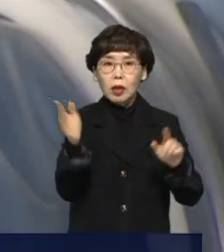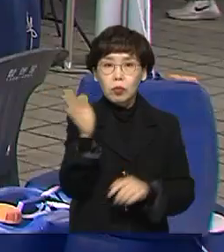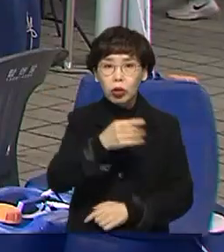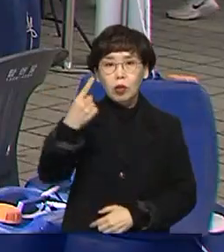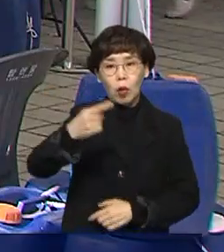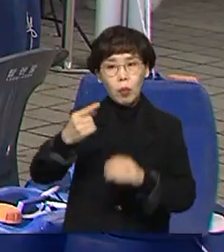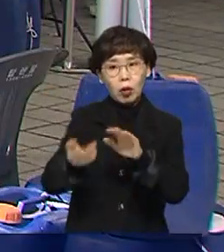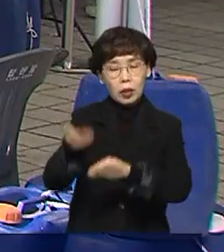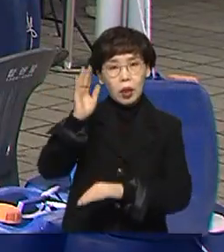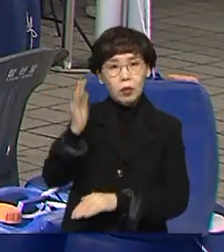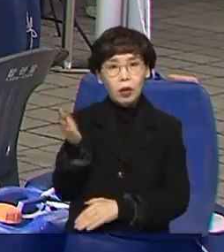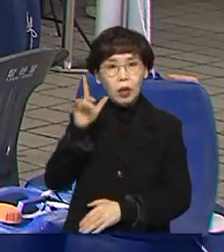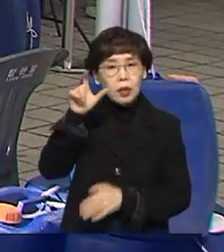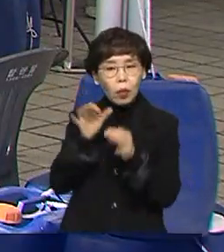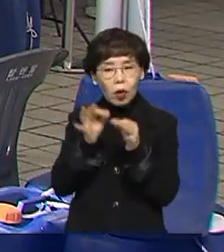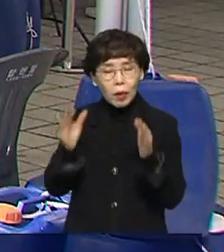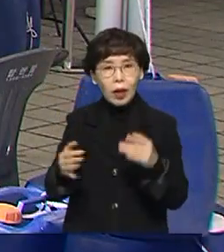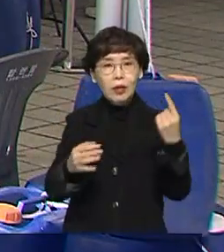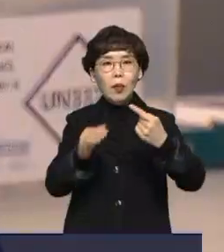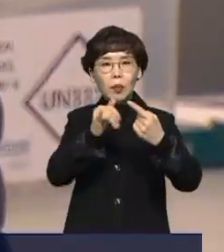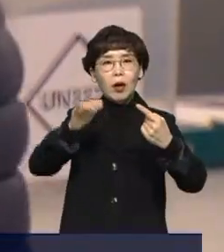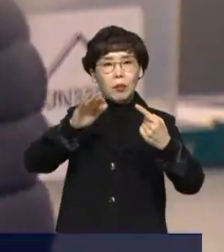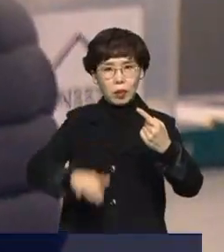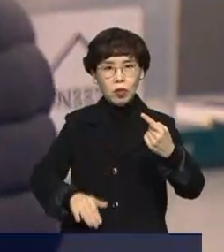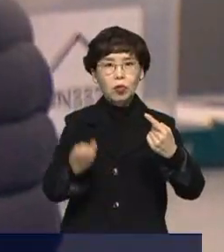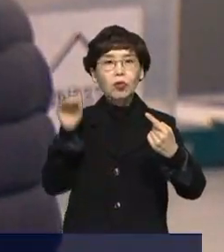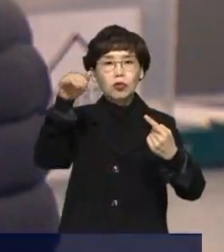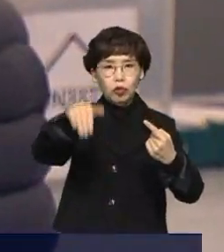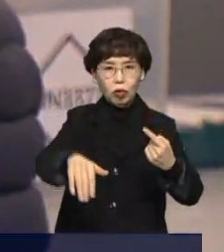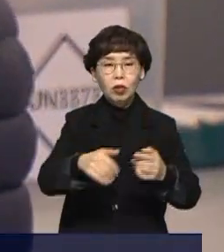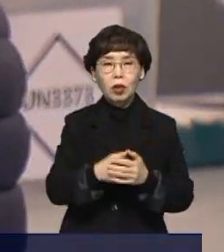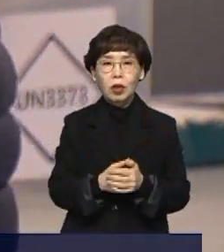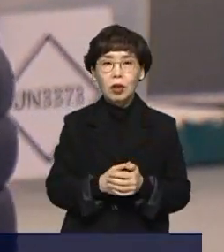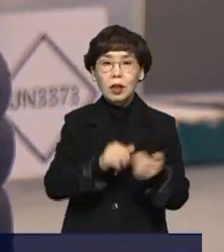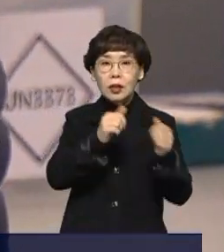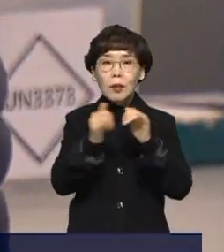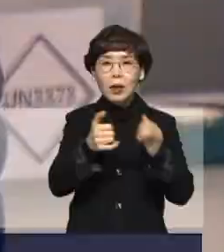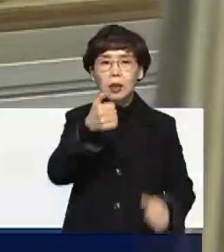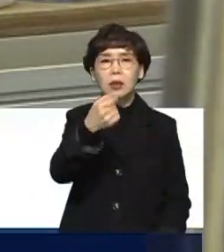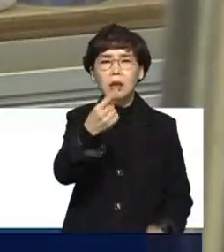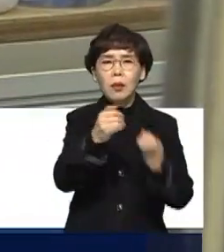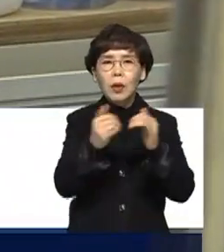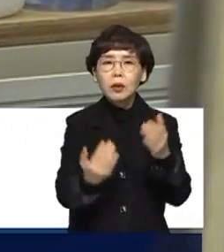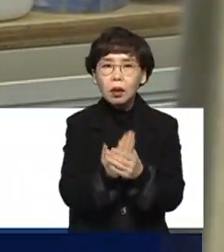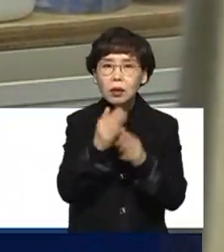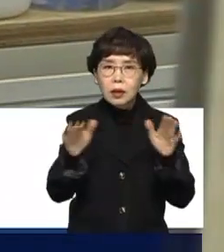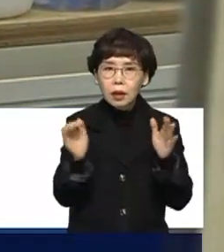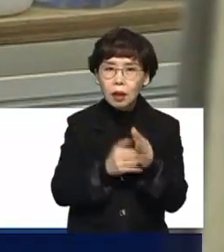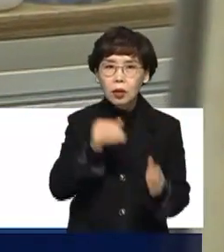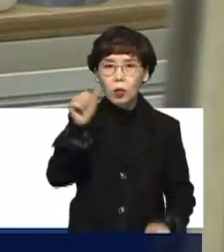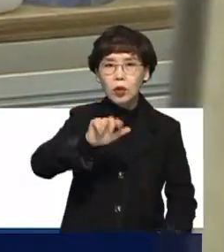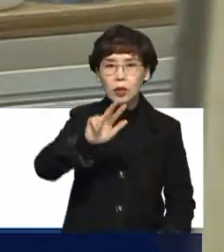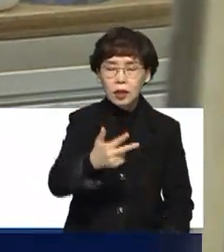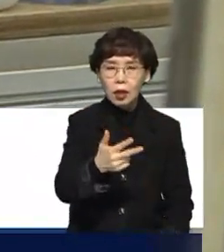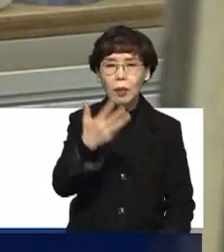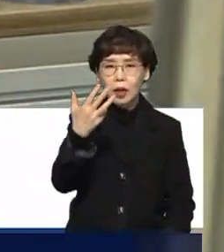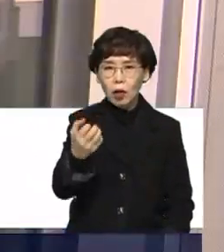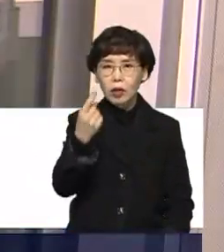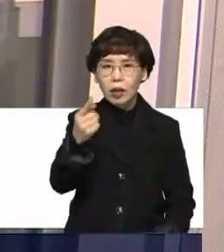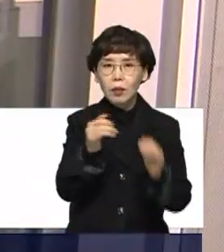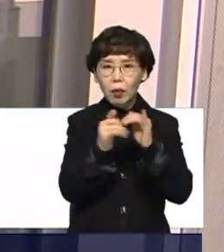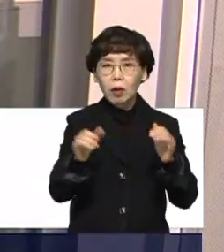1,000명대를 이어오다가 15일 만에 1,000명 아래로 떨어진 겁니다. 사망자는 51명 발생해 현재까지